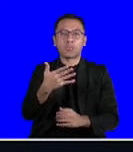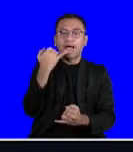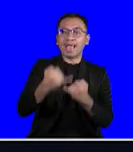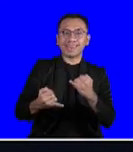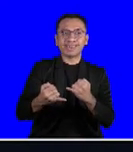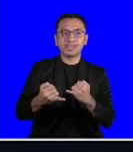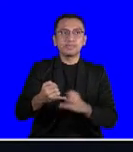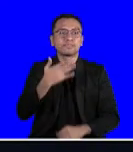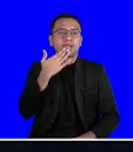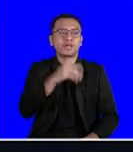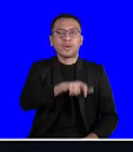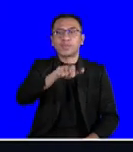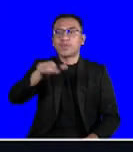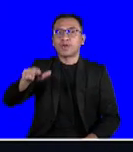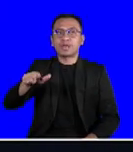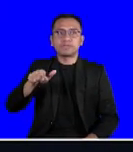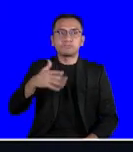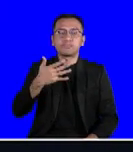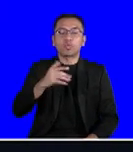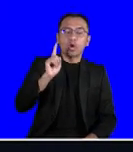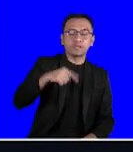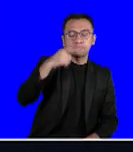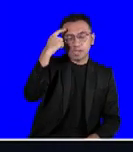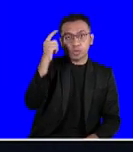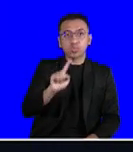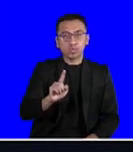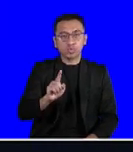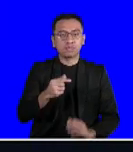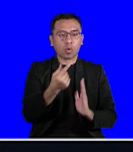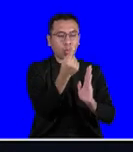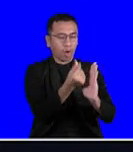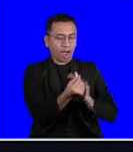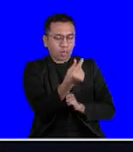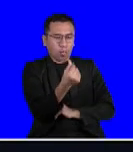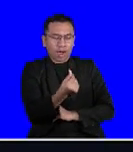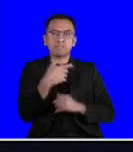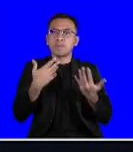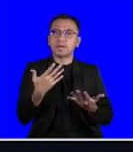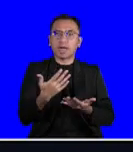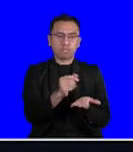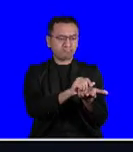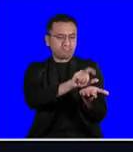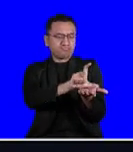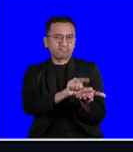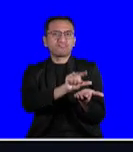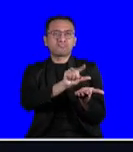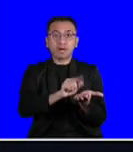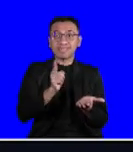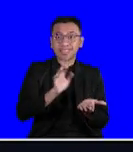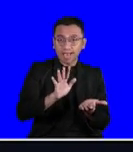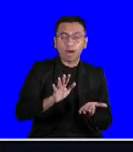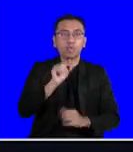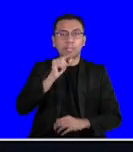Tiap individu sebaiknya melihat kembali bagaimana kondisi keuangan masing-masing agar dapat menyiapkan segala